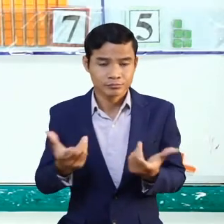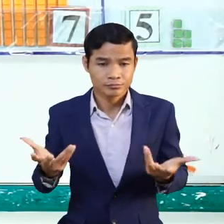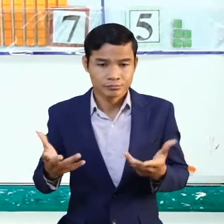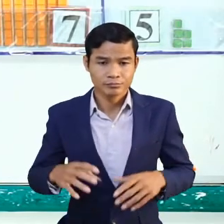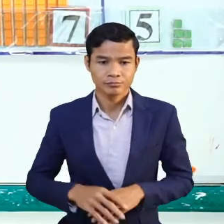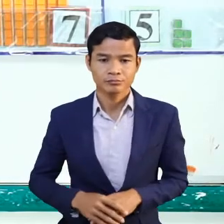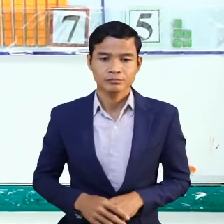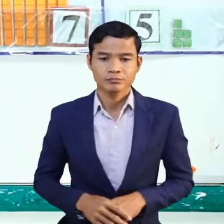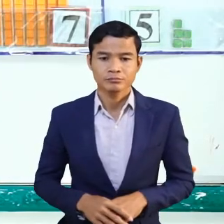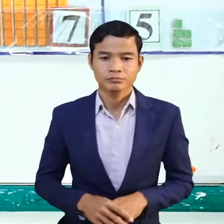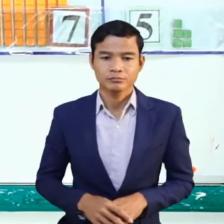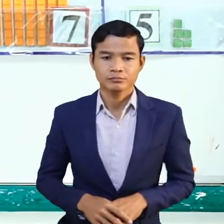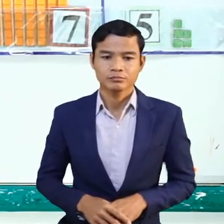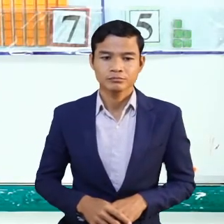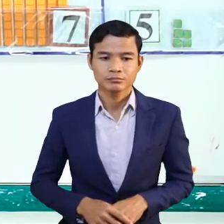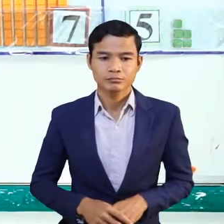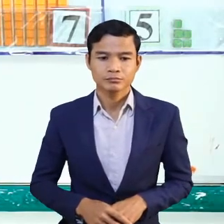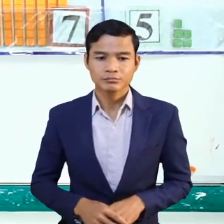នេះ